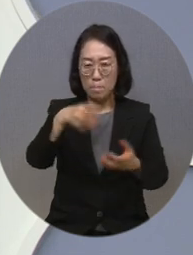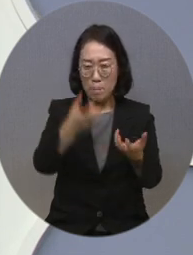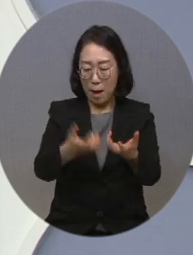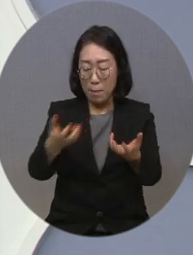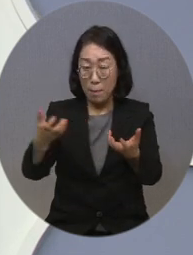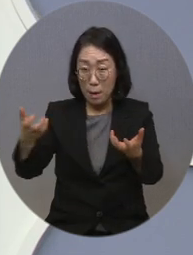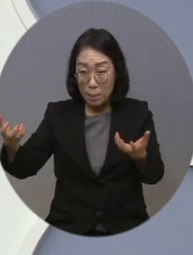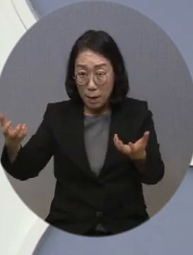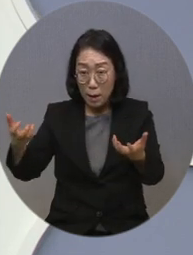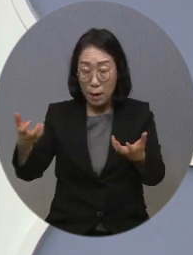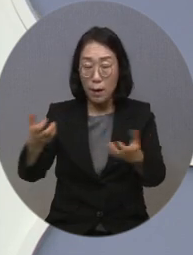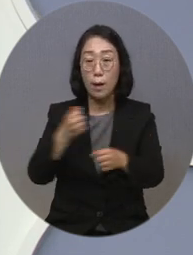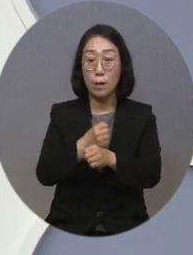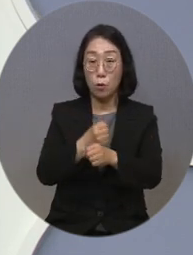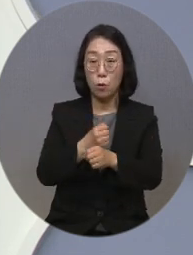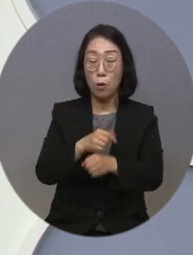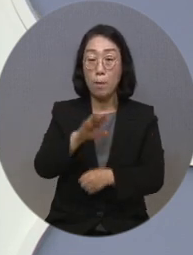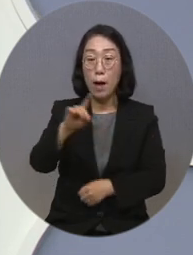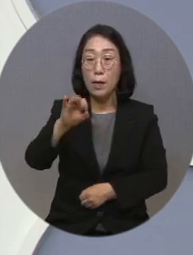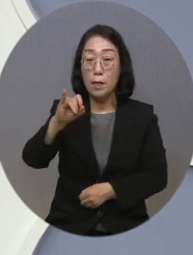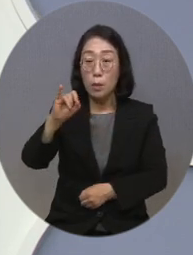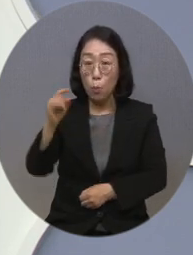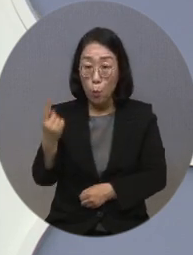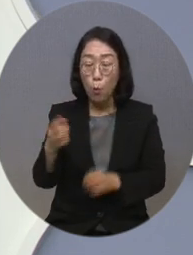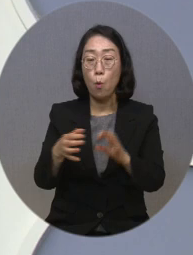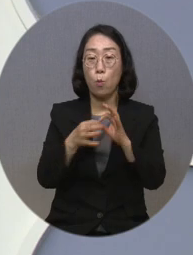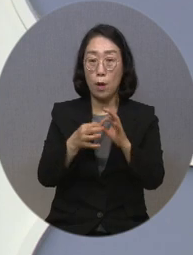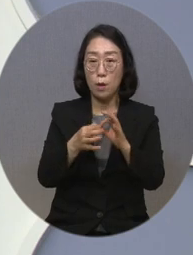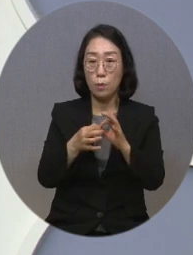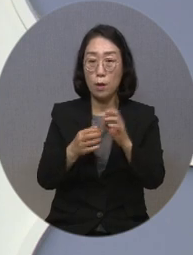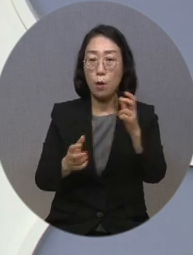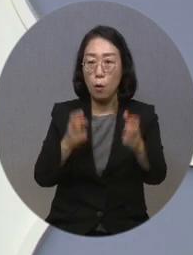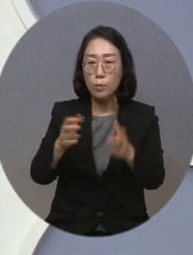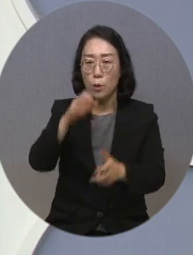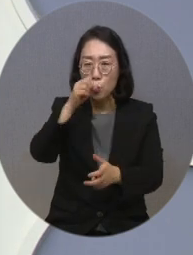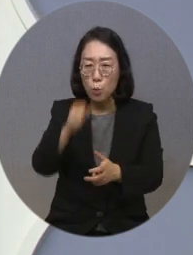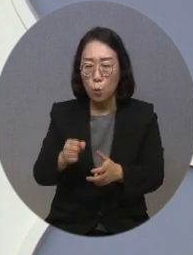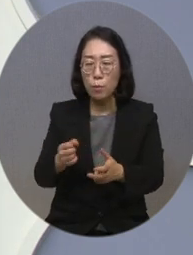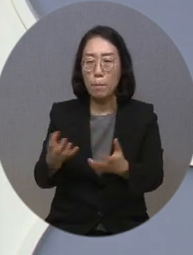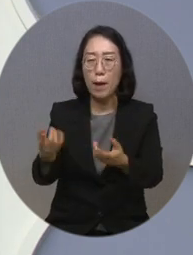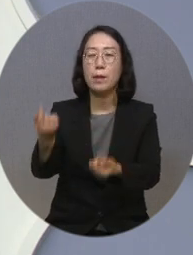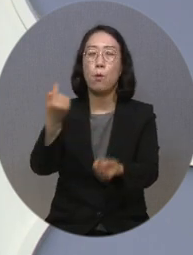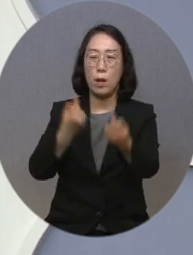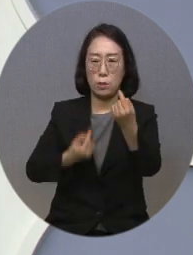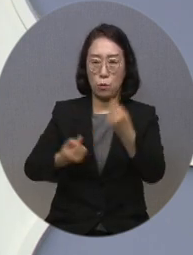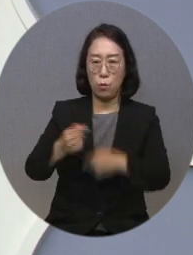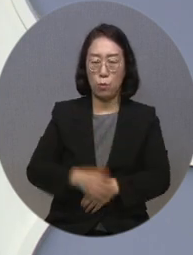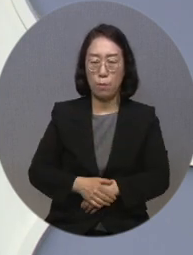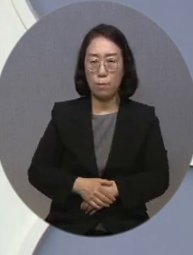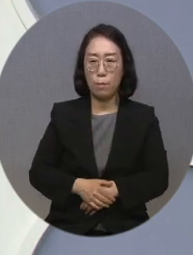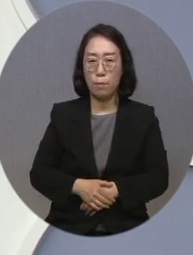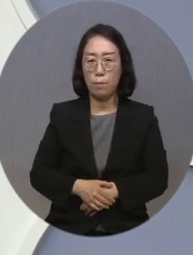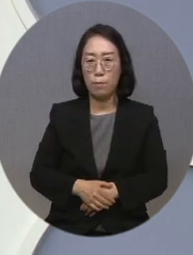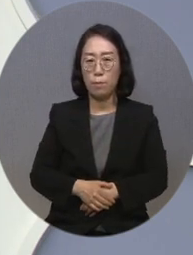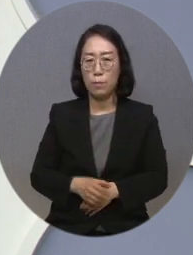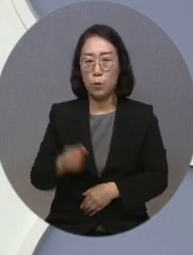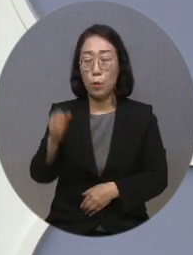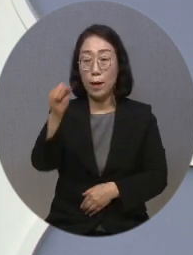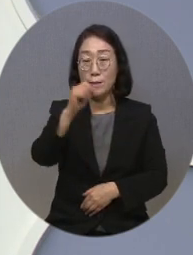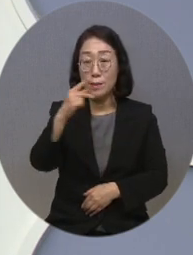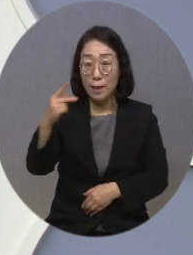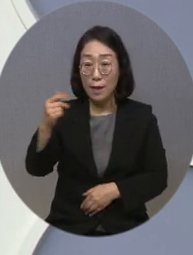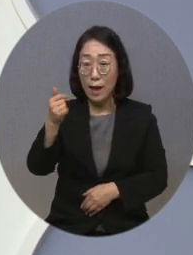바이오 쪽에 좋은 그 업체들이 들어왔고 특히 SK 하이닉스가 지금